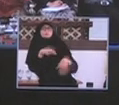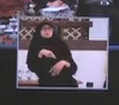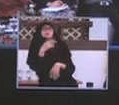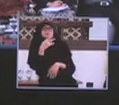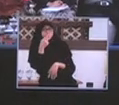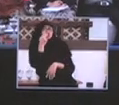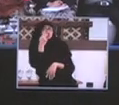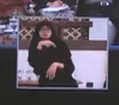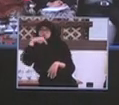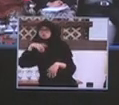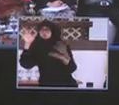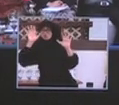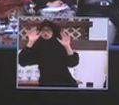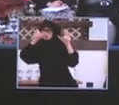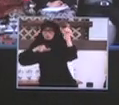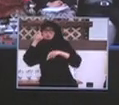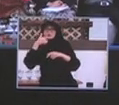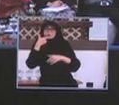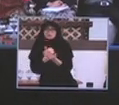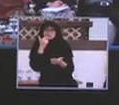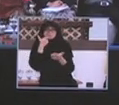sini, kelompok perempuan